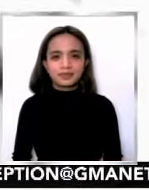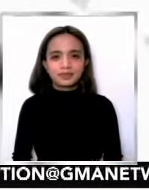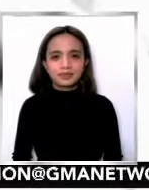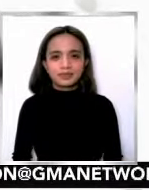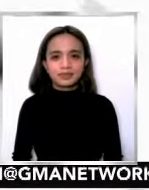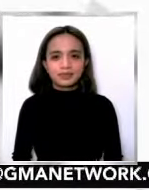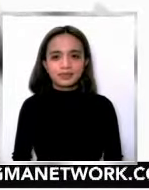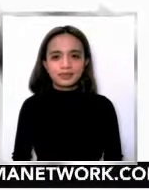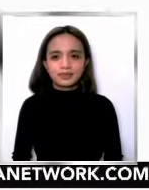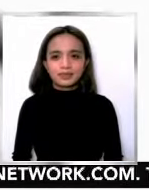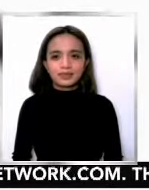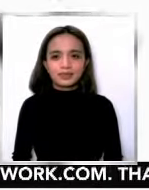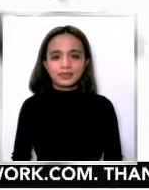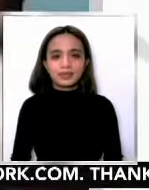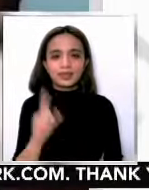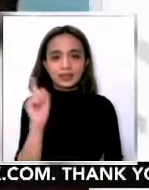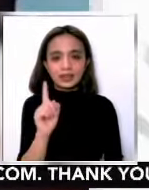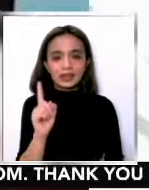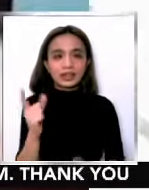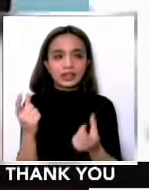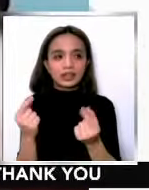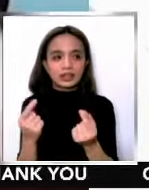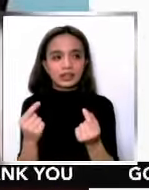at iitsa ang mga lobo.